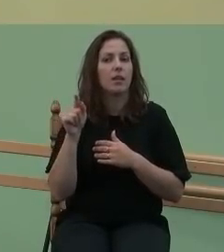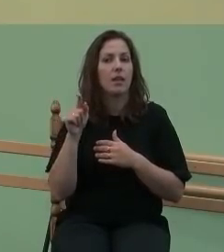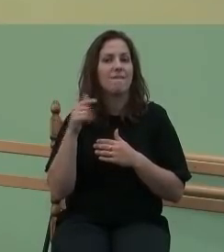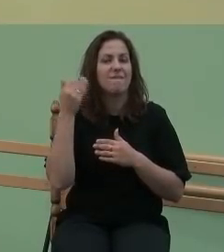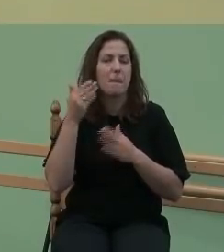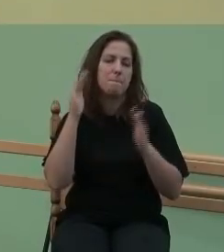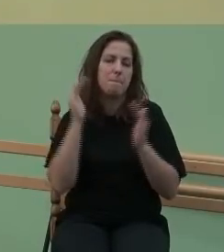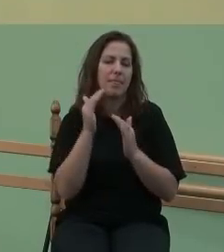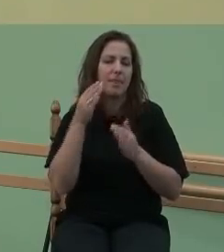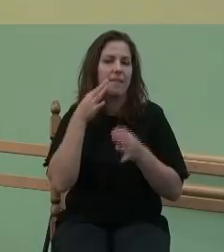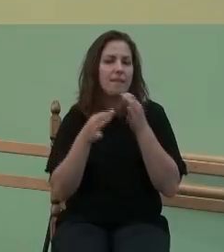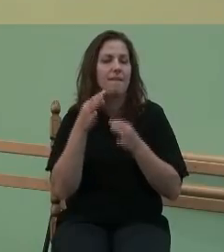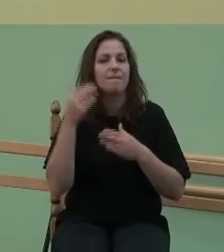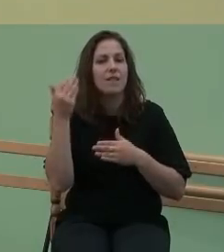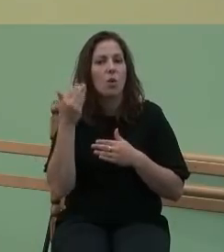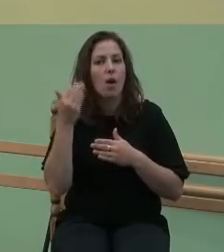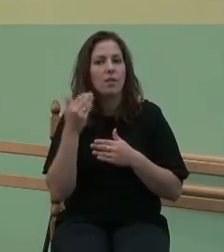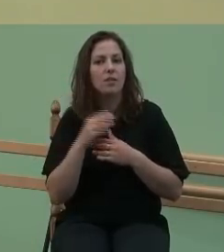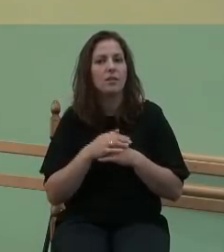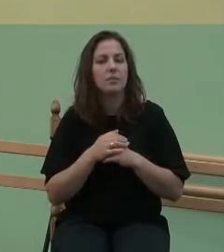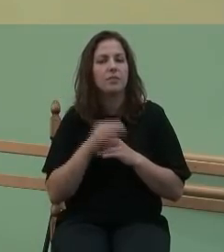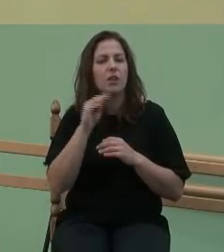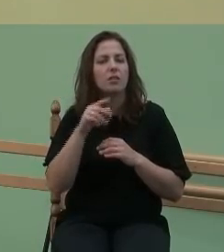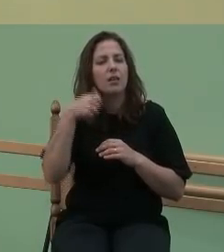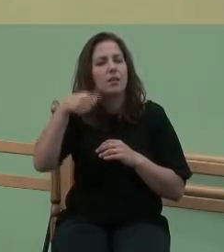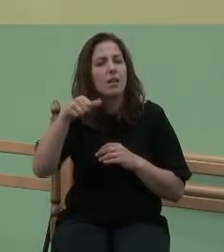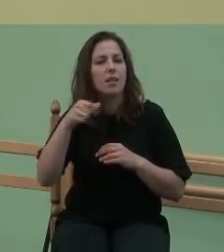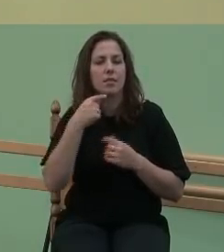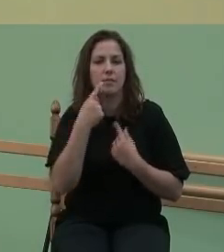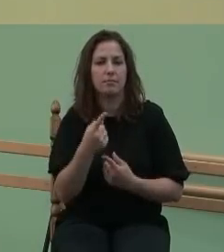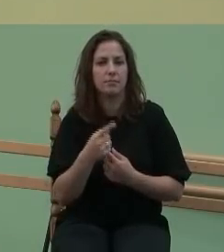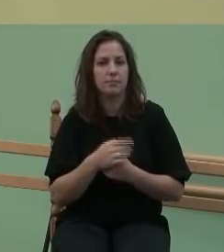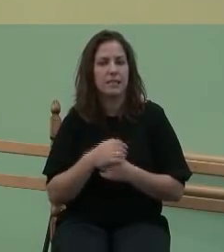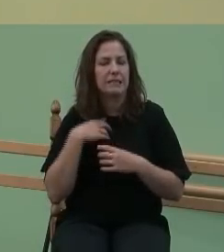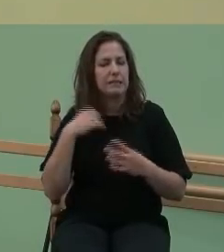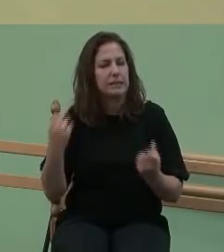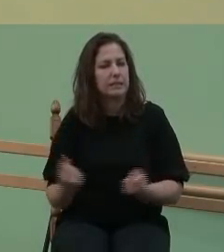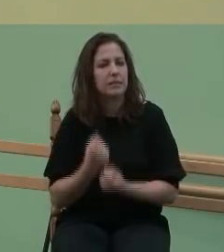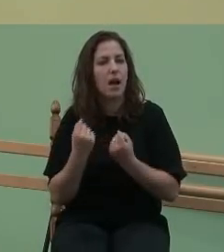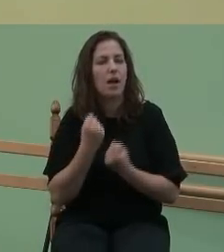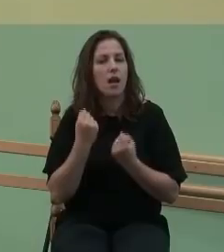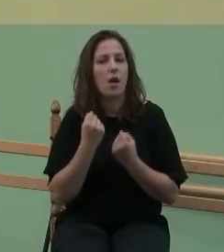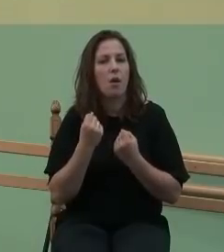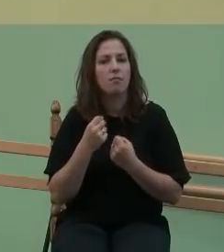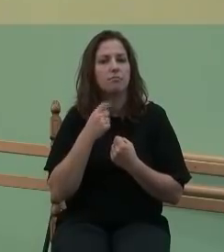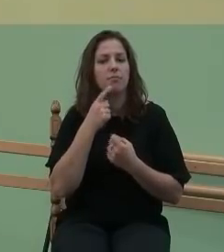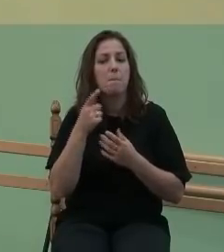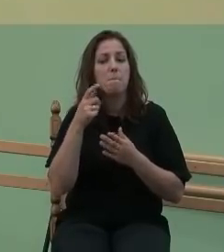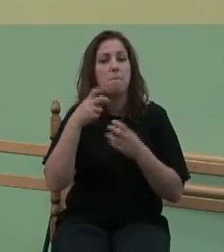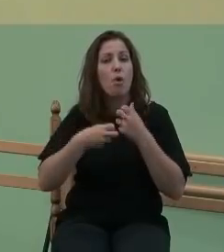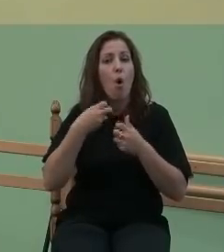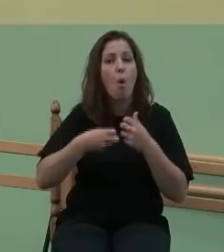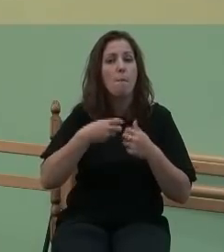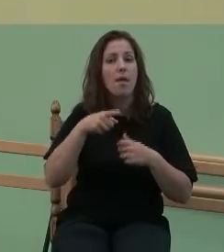wykład, jeszcze nie miała jednej myśli z tyłu głowy. Starałam się, stawiając te problemy,